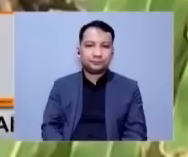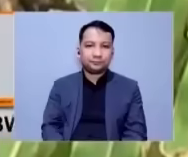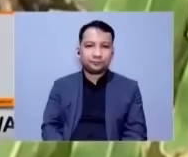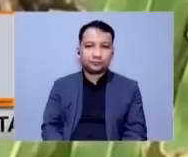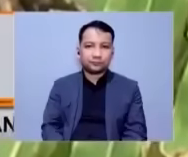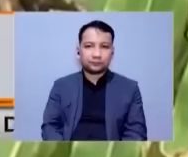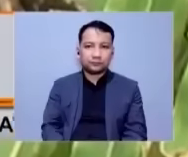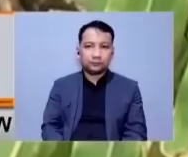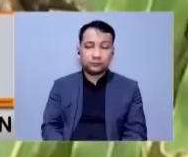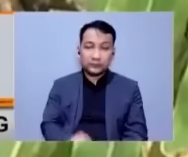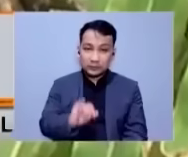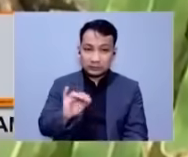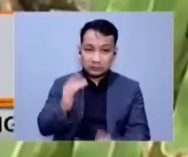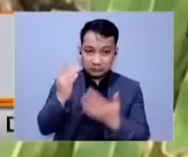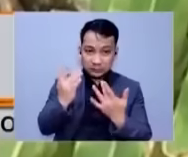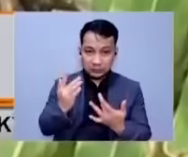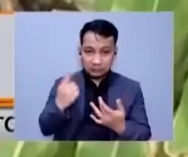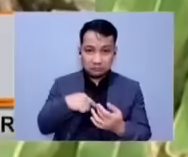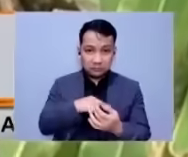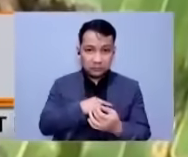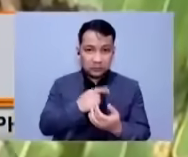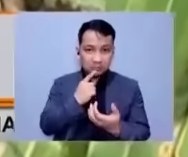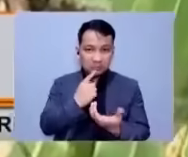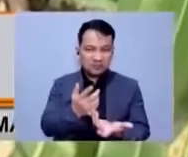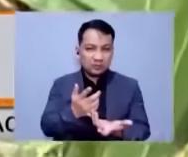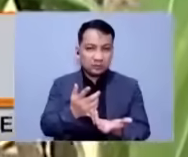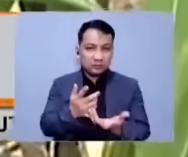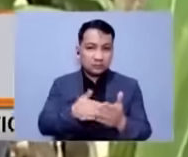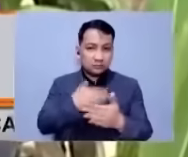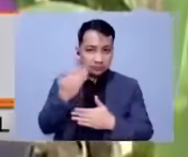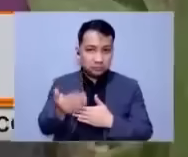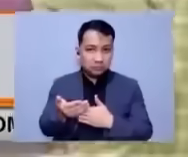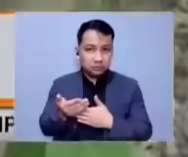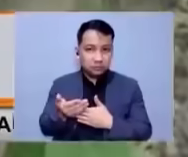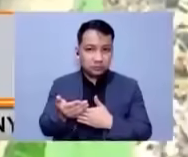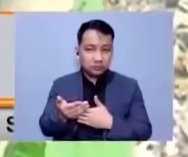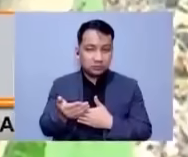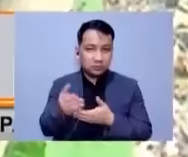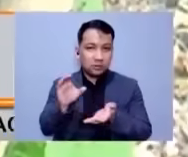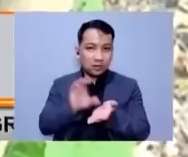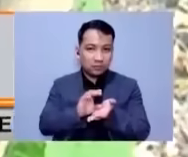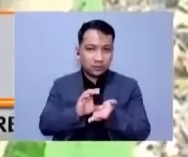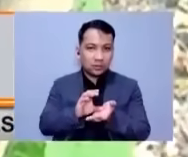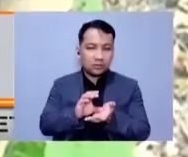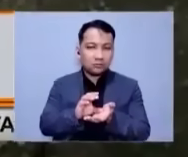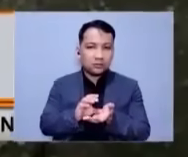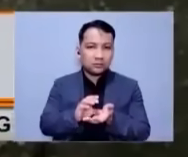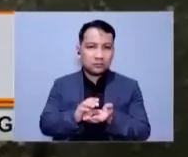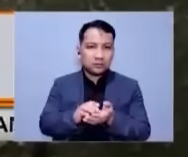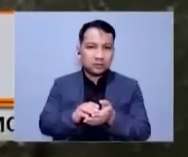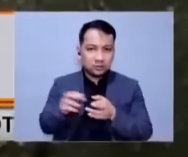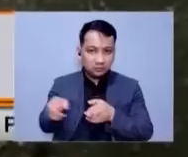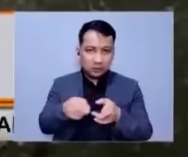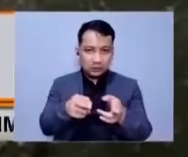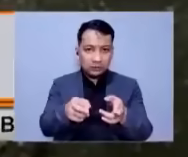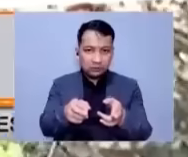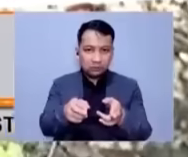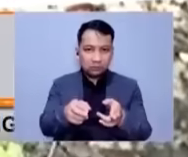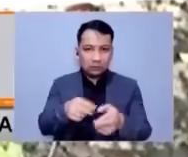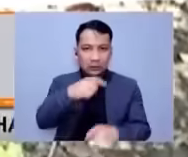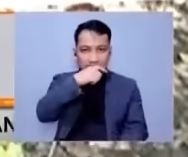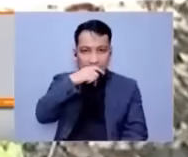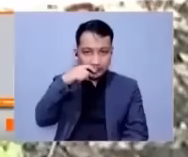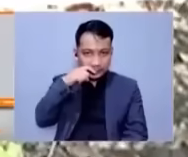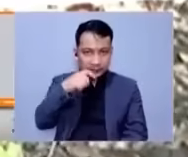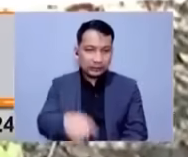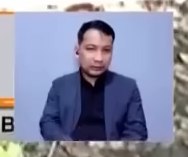Kung meron lang kami sa sunod na mapuhunan ba. Pati ang ilang ilog sa probinsya, natuyo na.